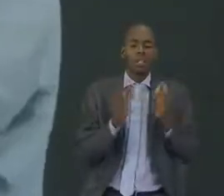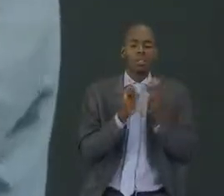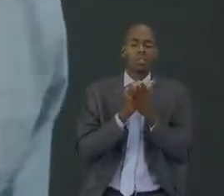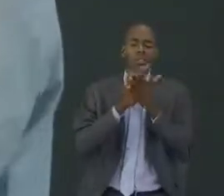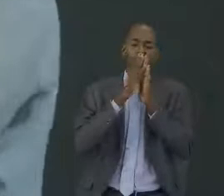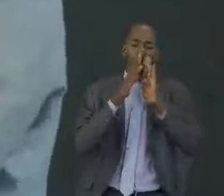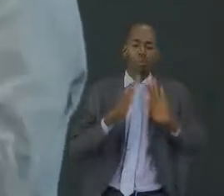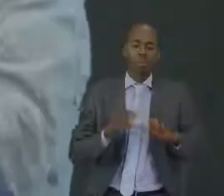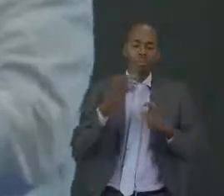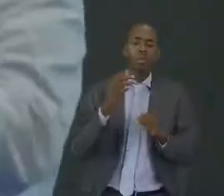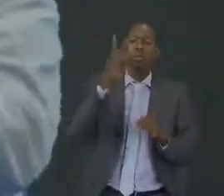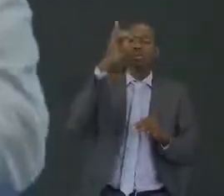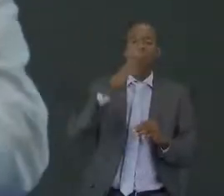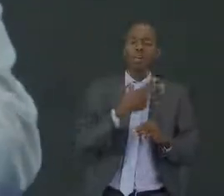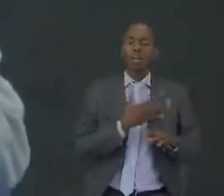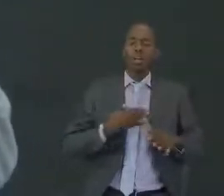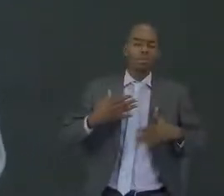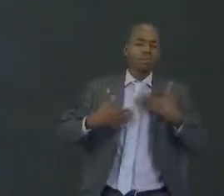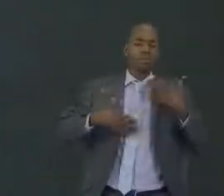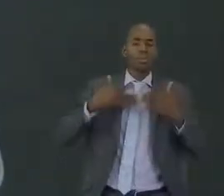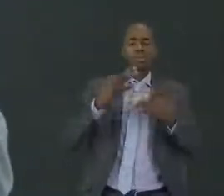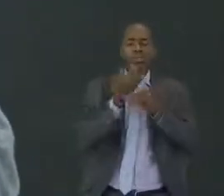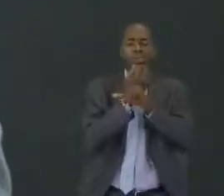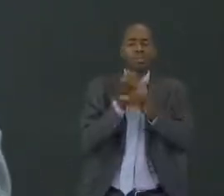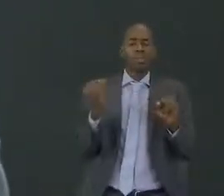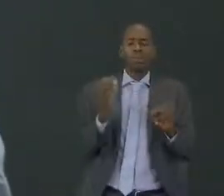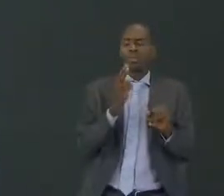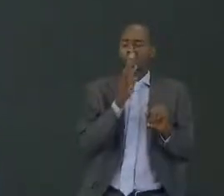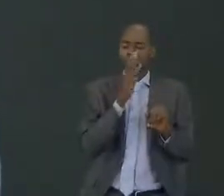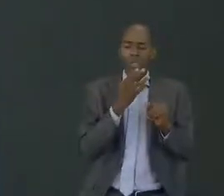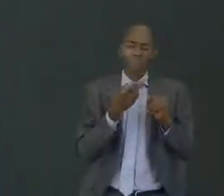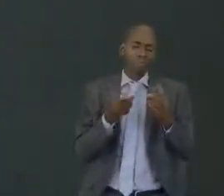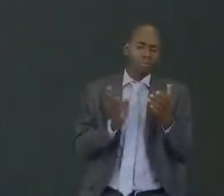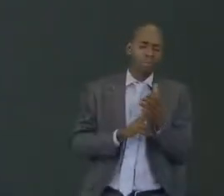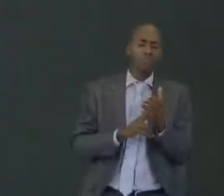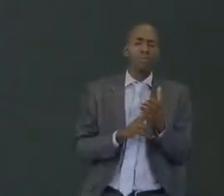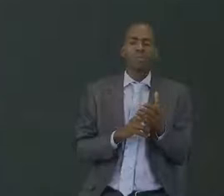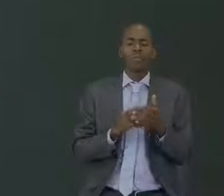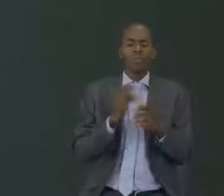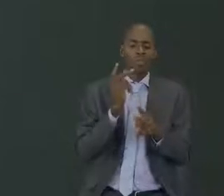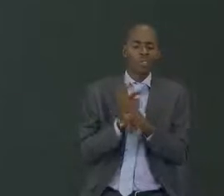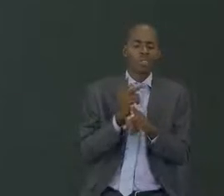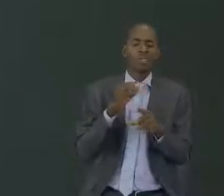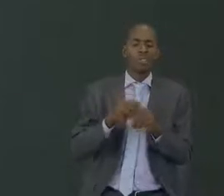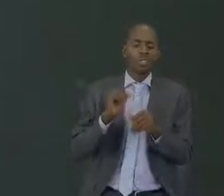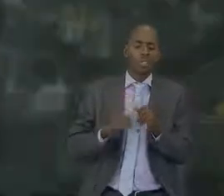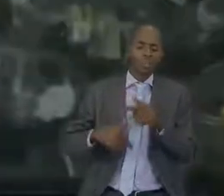Et la joie du salut soit dans chacun de leur cœur